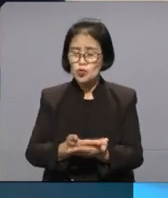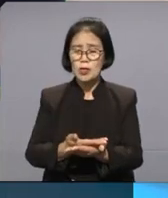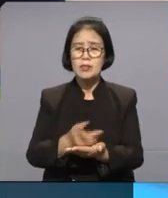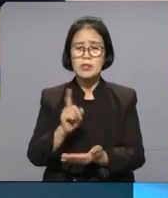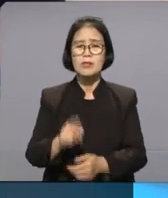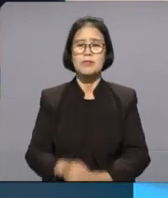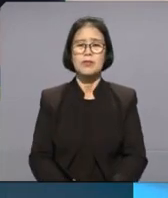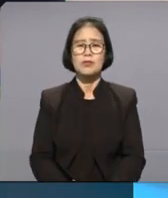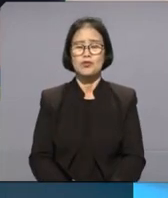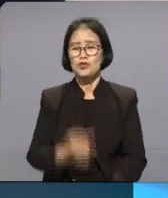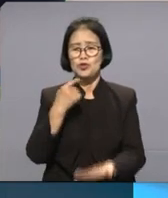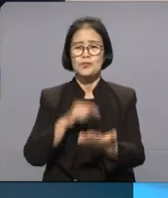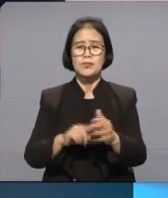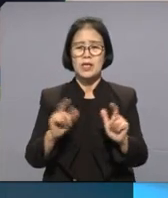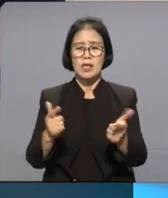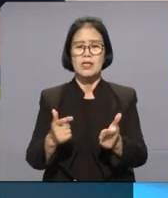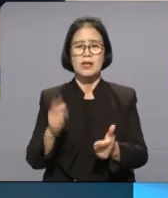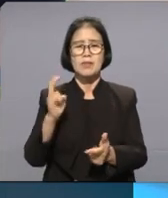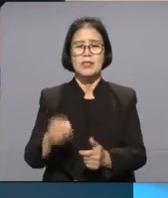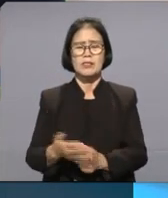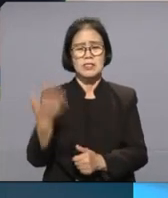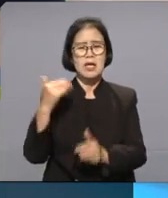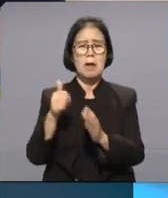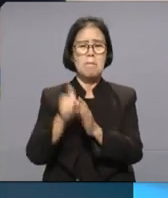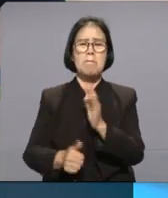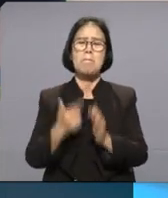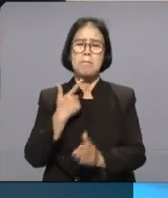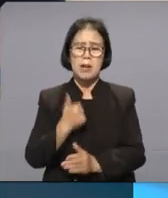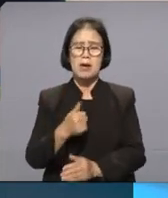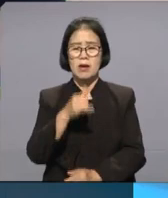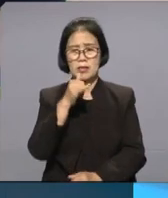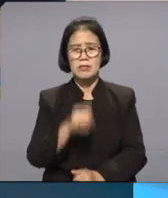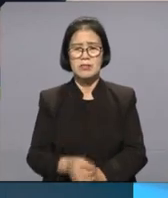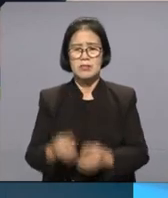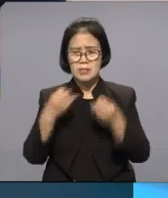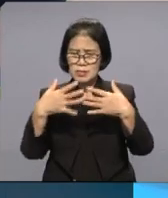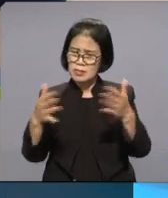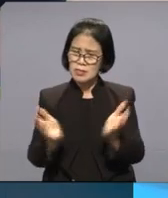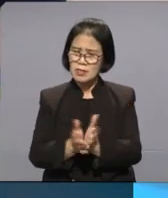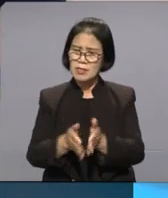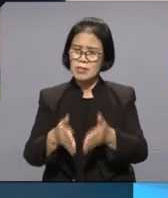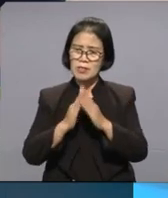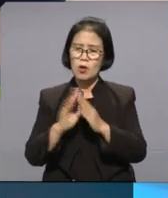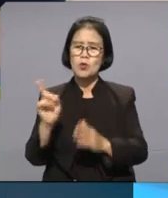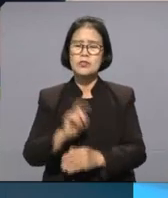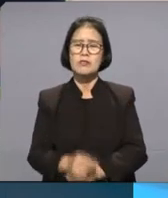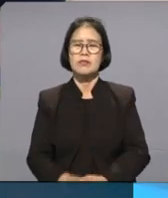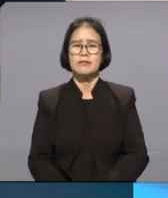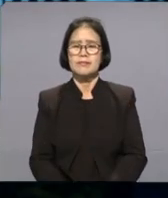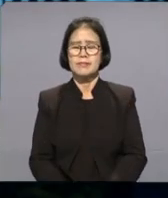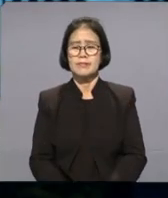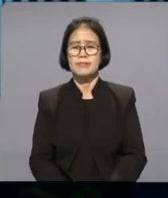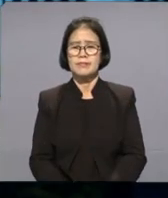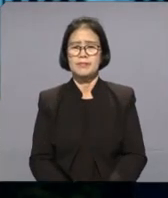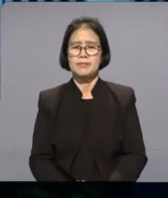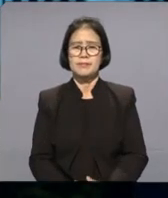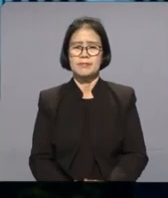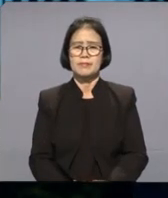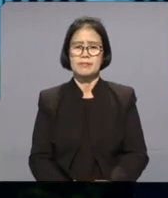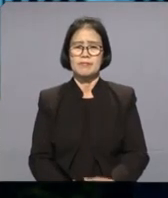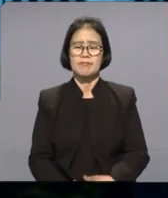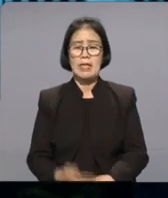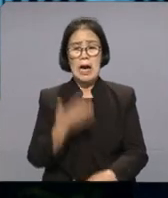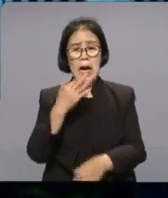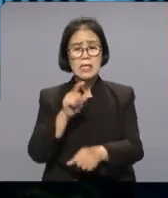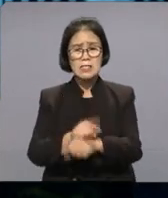네. 쉽지는 그러니까, 않을 거예요. 또 지난 실패의 경험도 있기 때문에 그렇죠. 신당 창당 가능성 어떻게 보세요? 그러니까 뭐 가능성이 전혀 없다고 보지는 않지만 네. 지금은